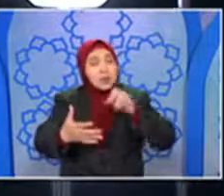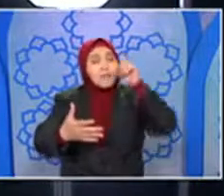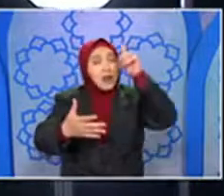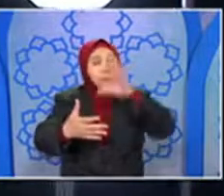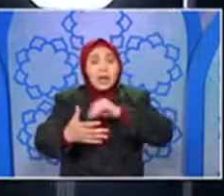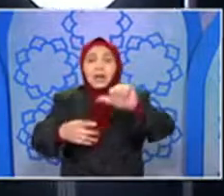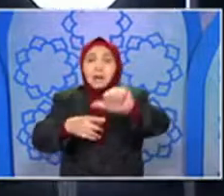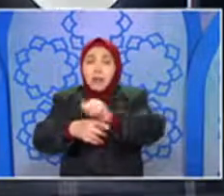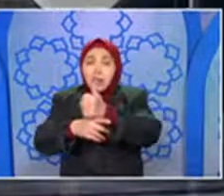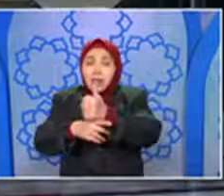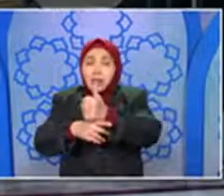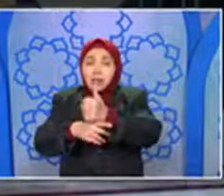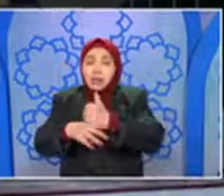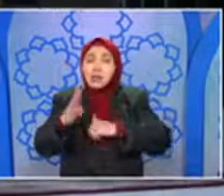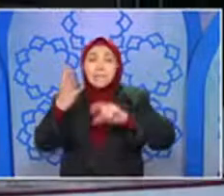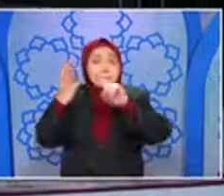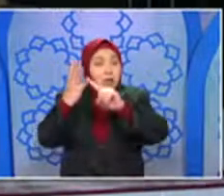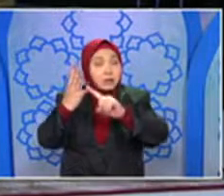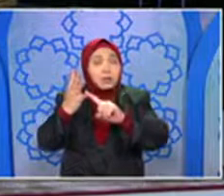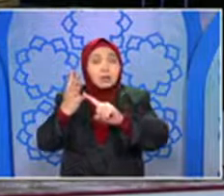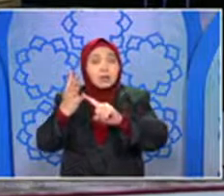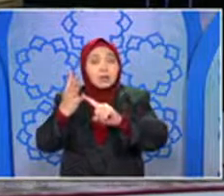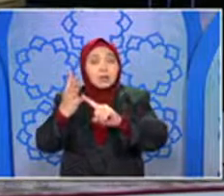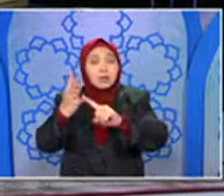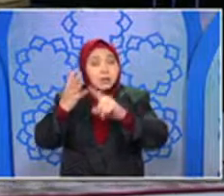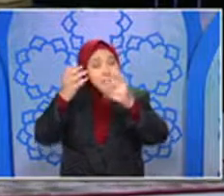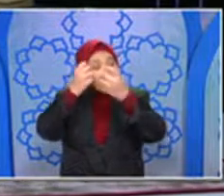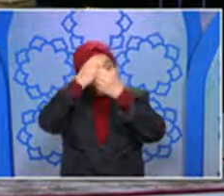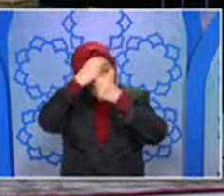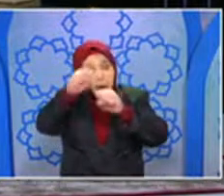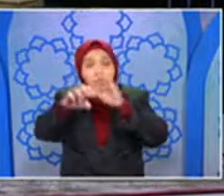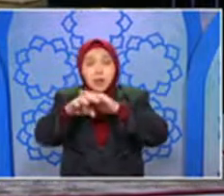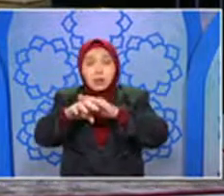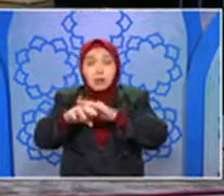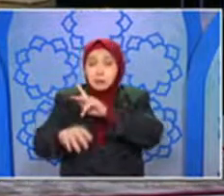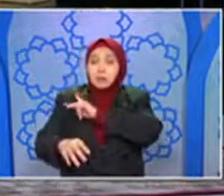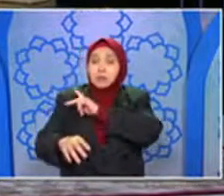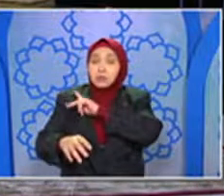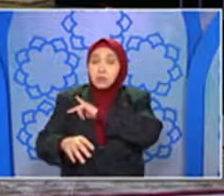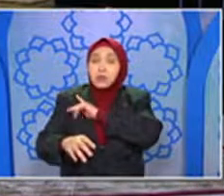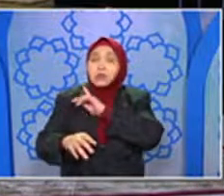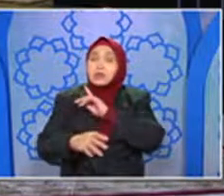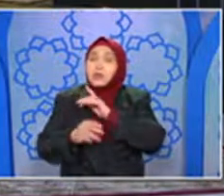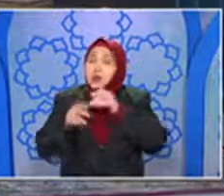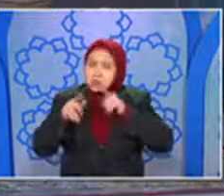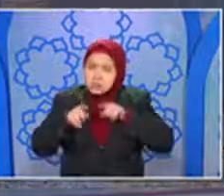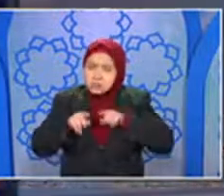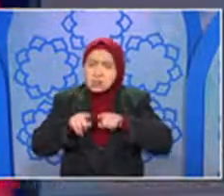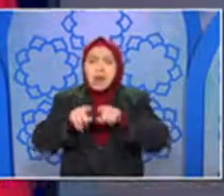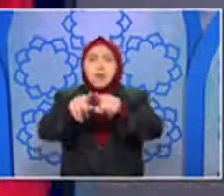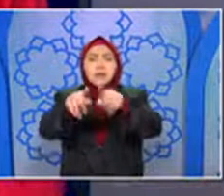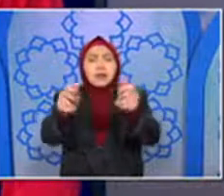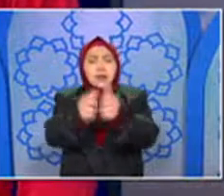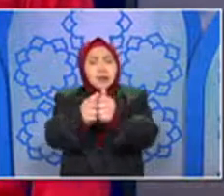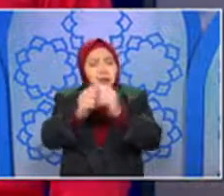amal. Keempat, kesetiaan kepada pemimpin yang selari dengan ajaran